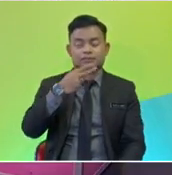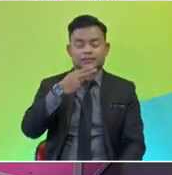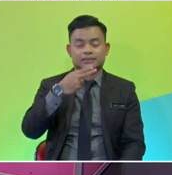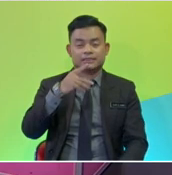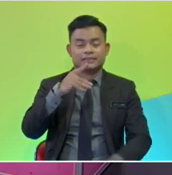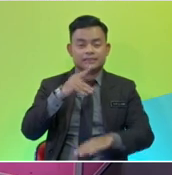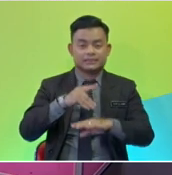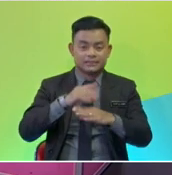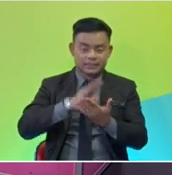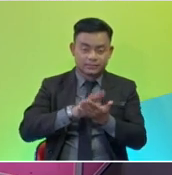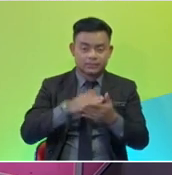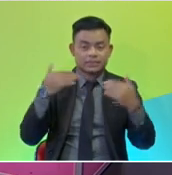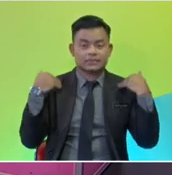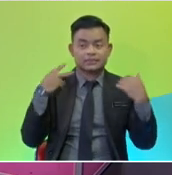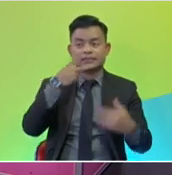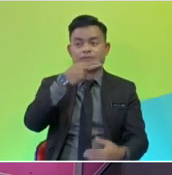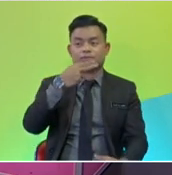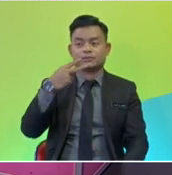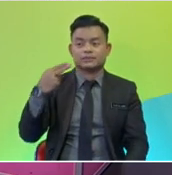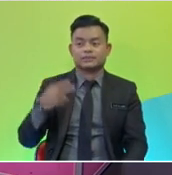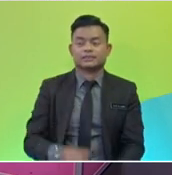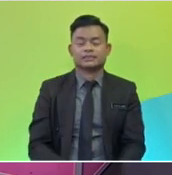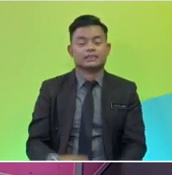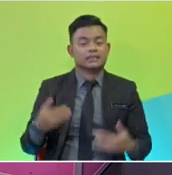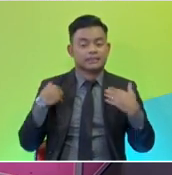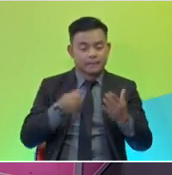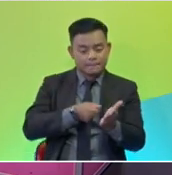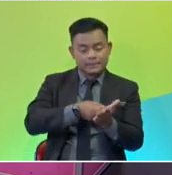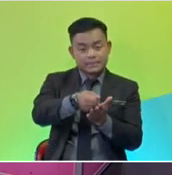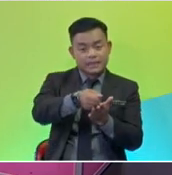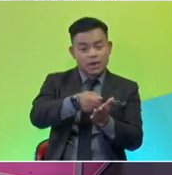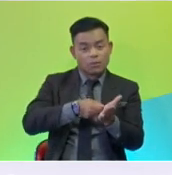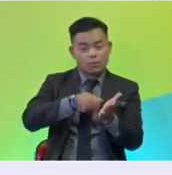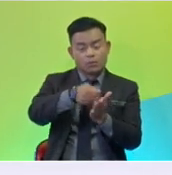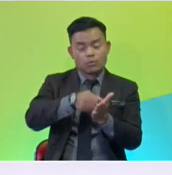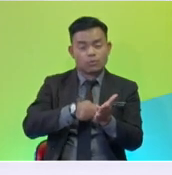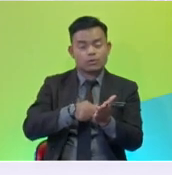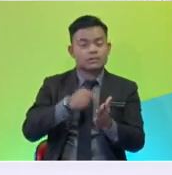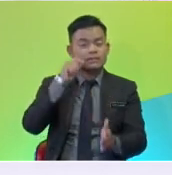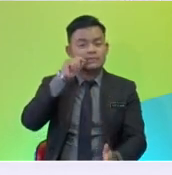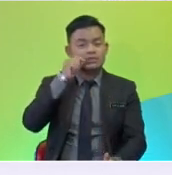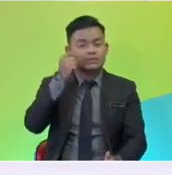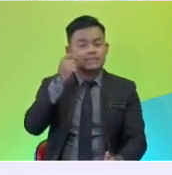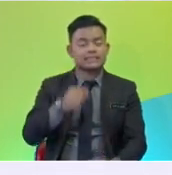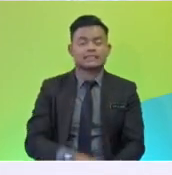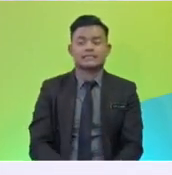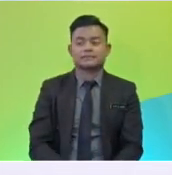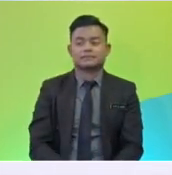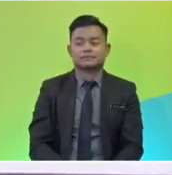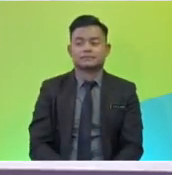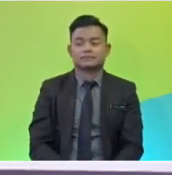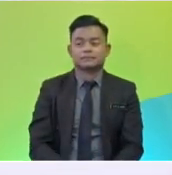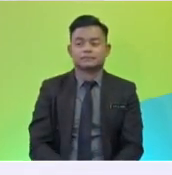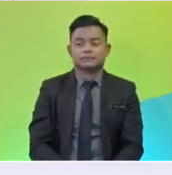gunting juga gunting juga okey dan ada pisau a lidi pencungkir gigi yang tajam Ha